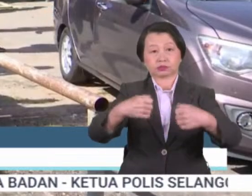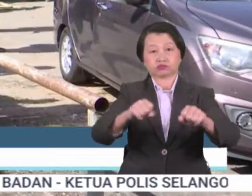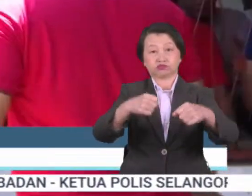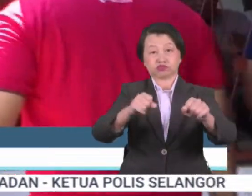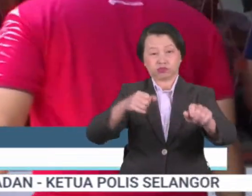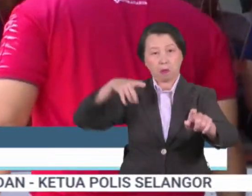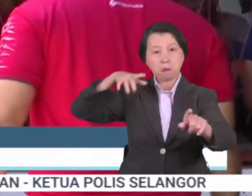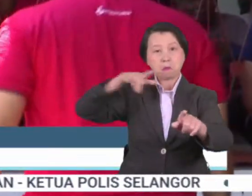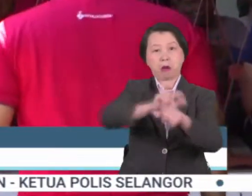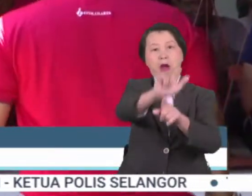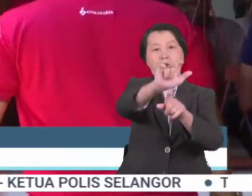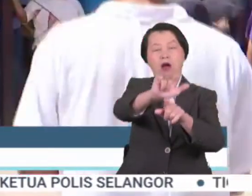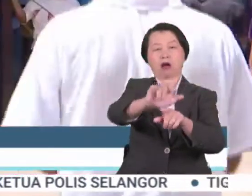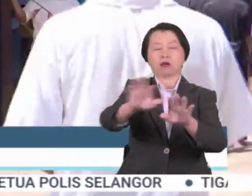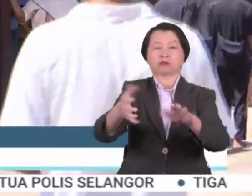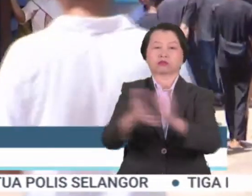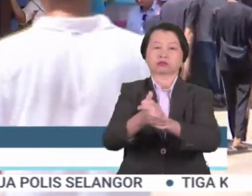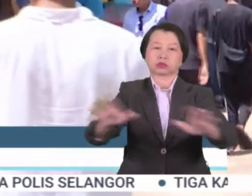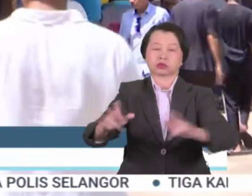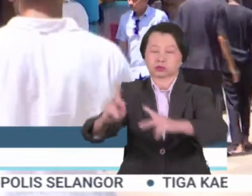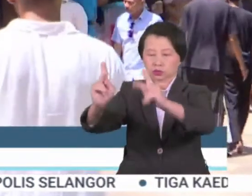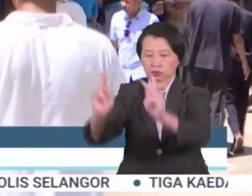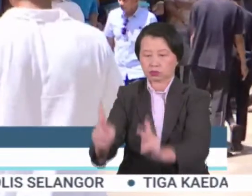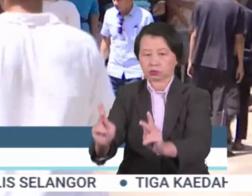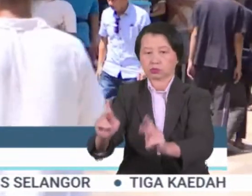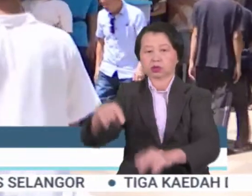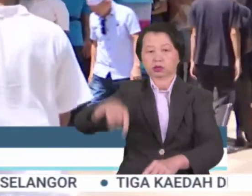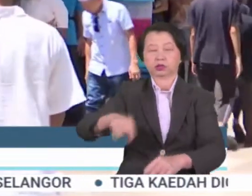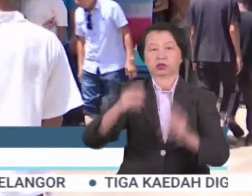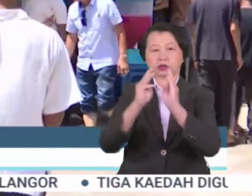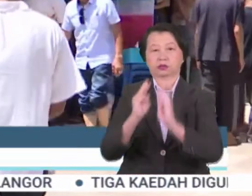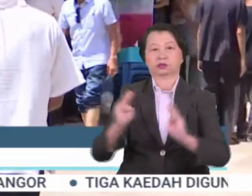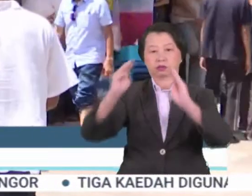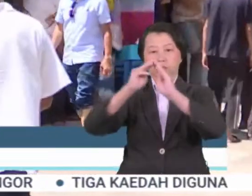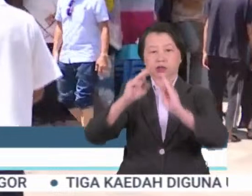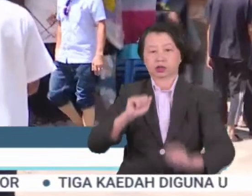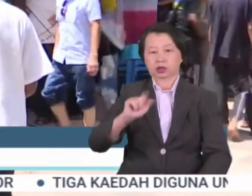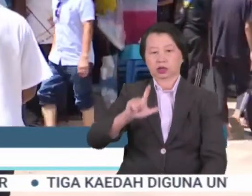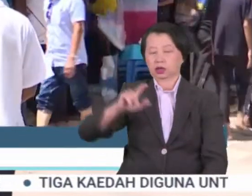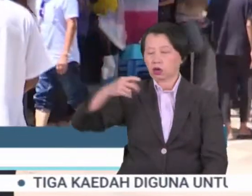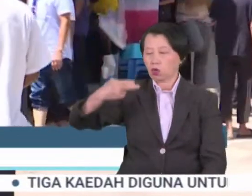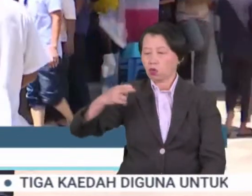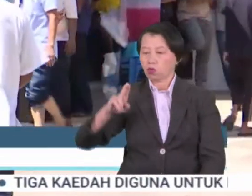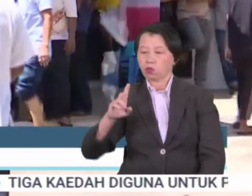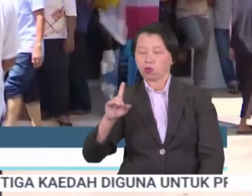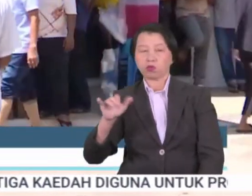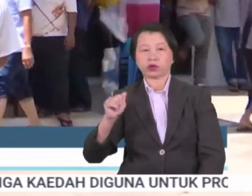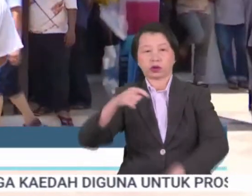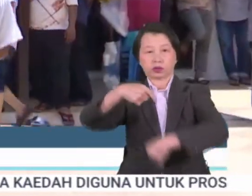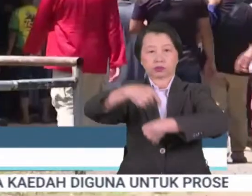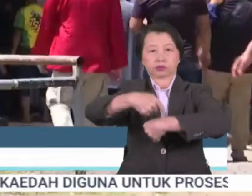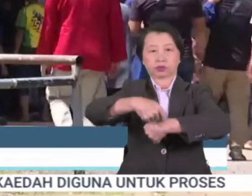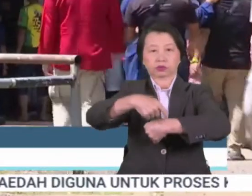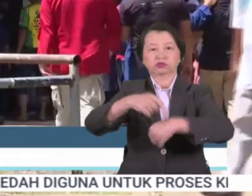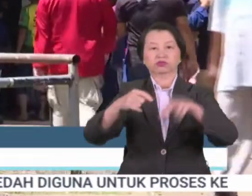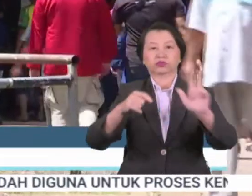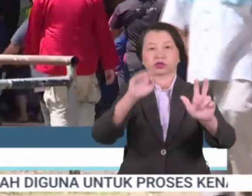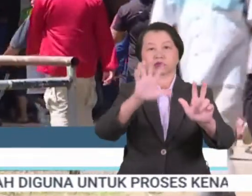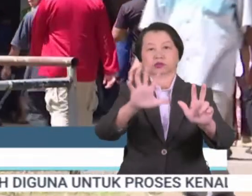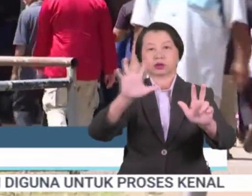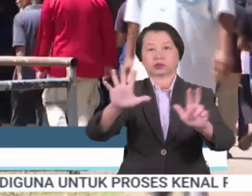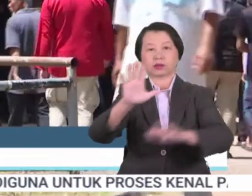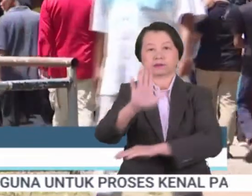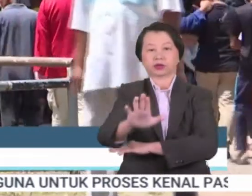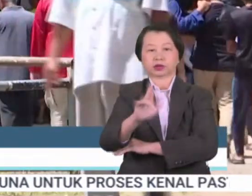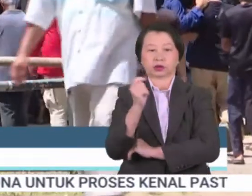Shah Alam ini selamat dikebumikan di tanah perkuburan masjid al-huda Kampung jerong sungai petani Kedah ini kira-kira pukul 355